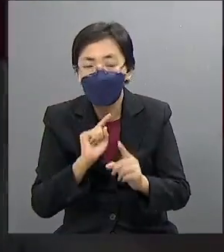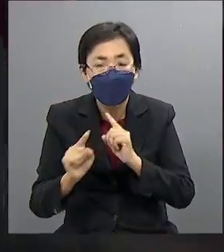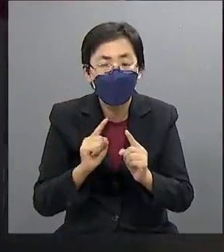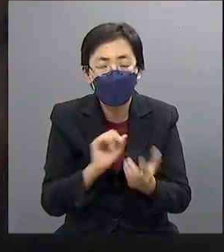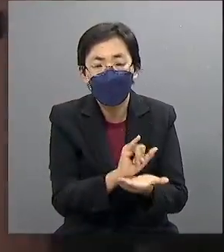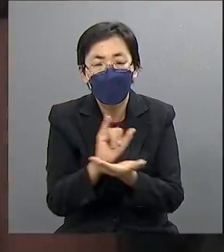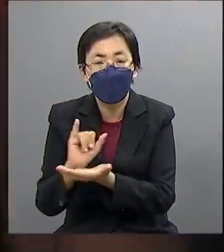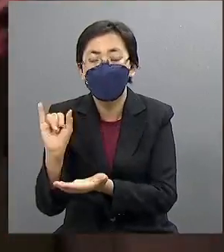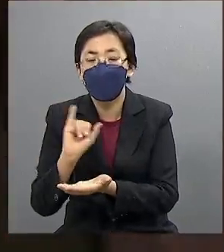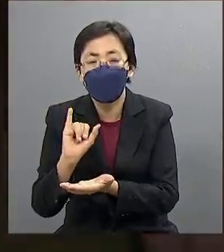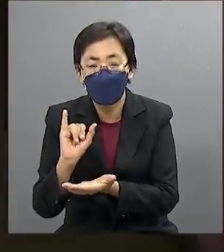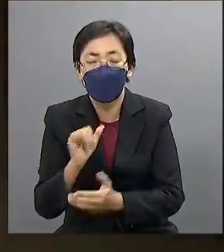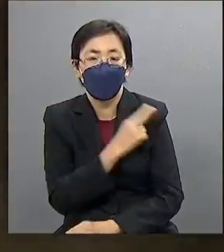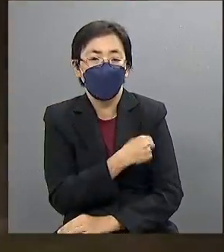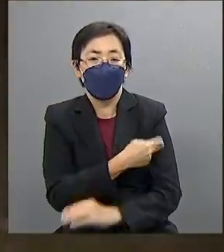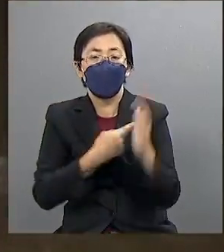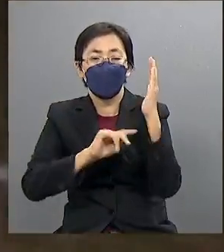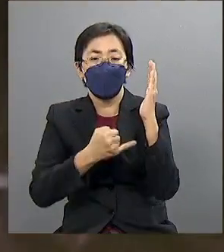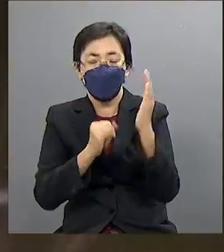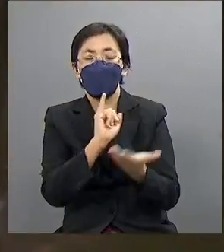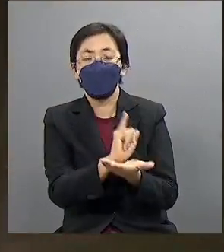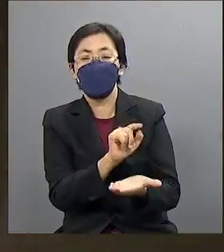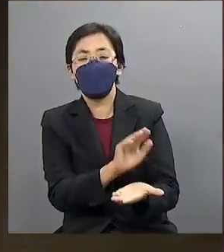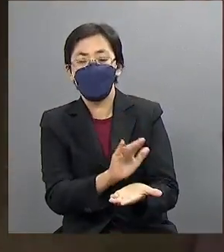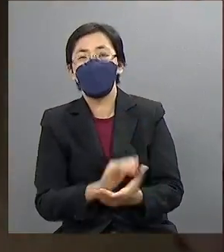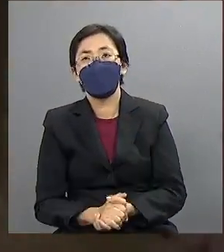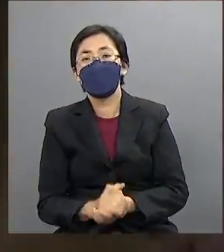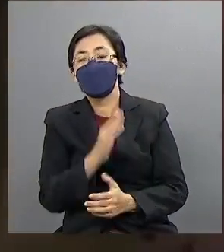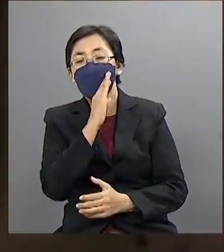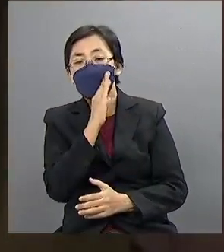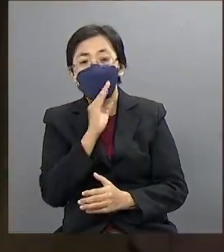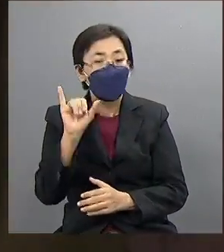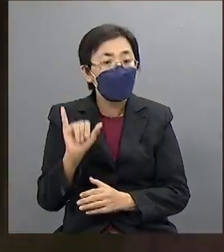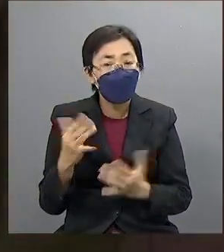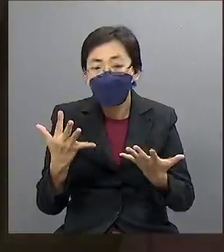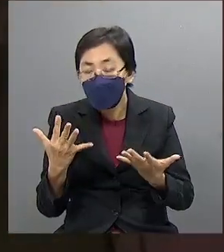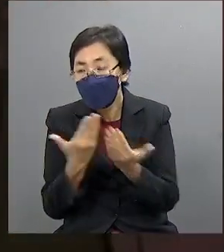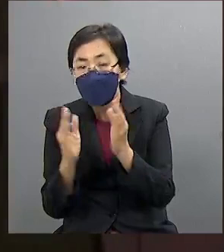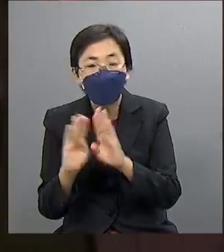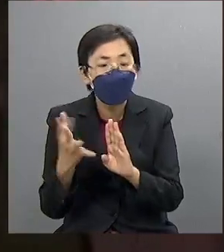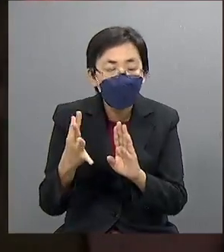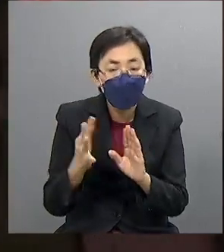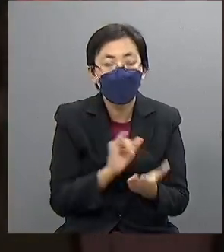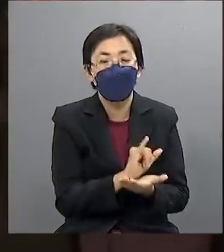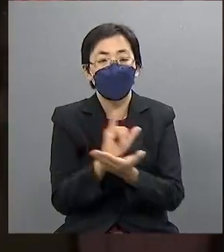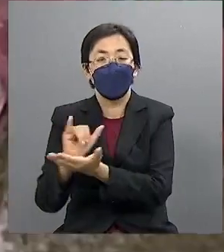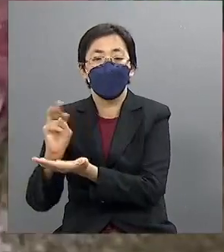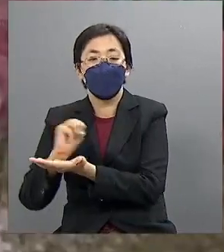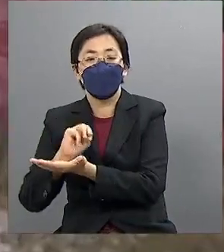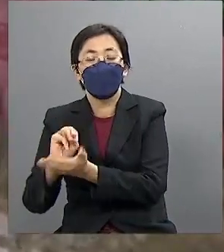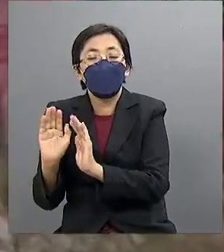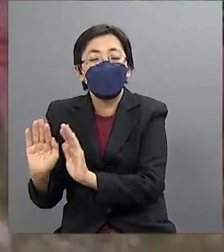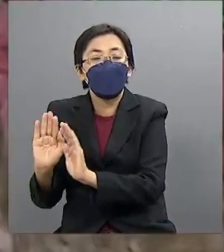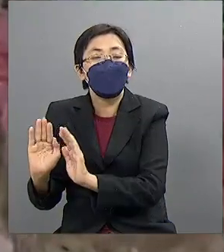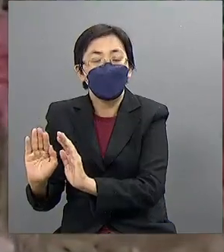พยาบาลประจวบคีรีขันธ์ค่ะซึ่งถ้าหากไม่มีญาติมารับก็คงจะต้องส่งให้มูลนิธินำไปเก็บรักษาไว้ใน